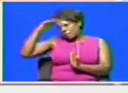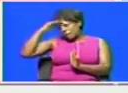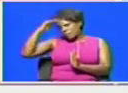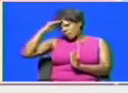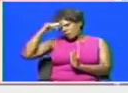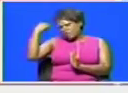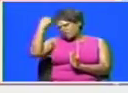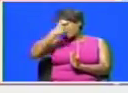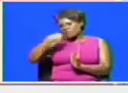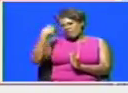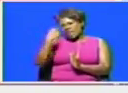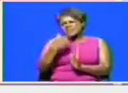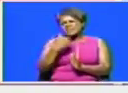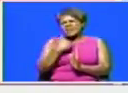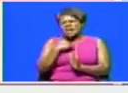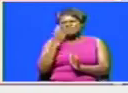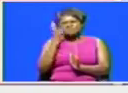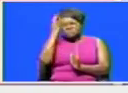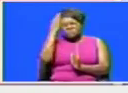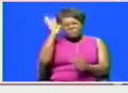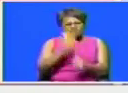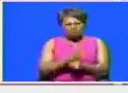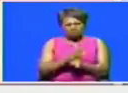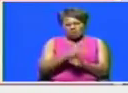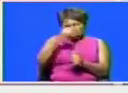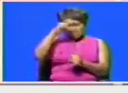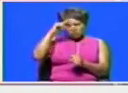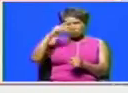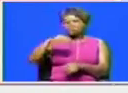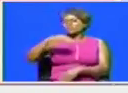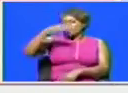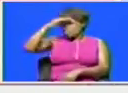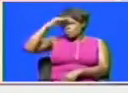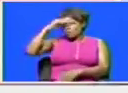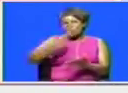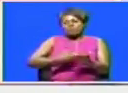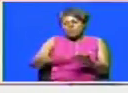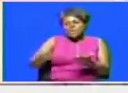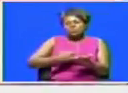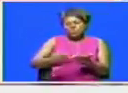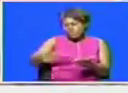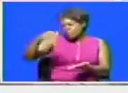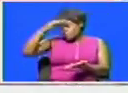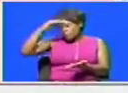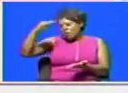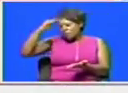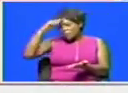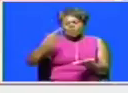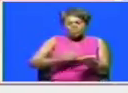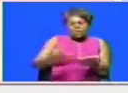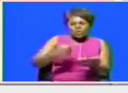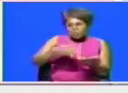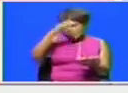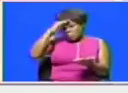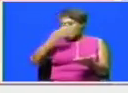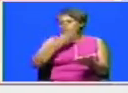mmaribika uso, mmekuwa na chunusi. Pimples zimejaa uso hivi kwa sababu ya pombe. Kila wiki uko kwa pombe, kwa pombe, kwa pombe. Na kama uko na